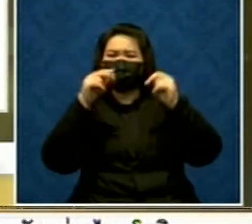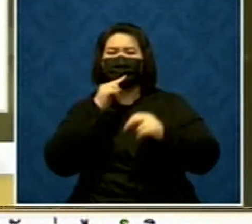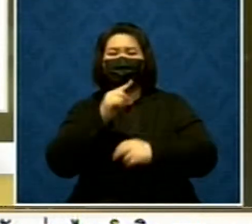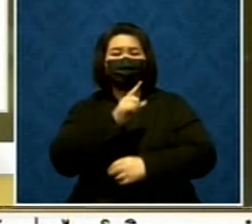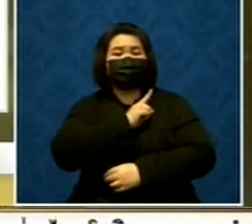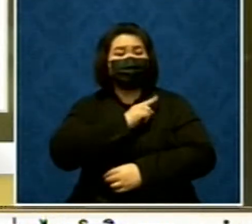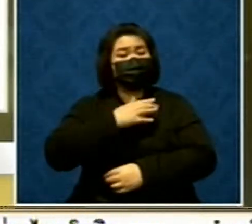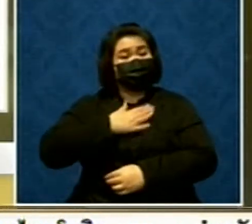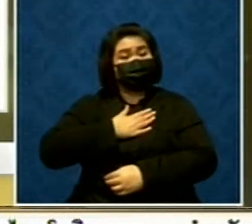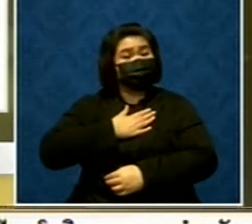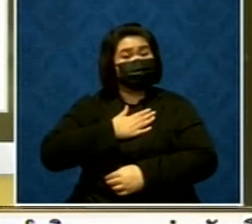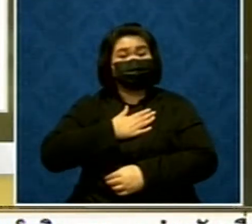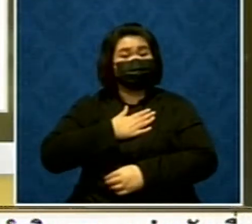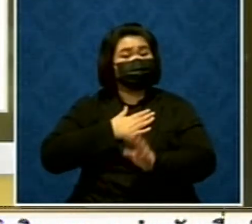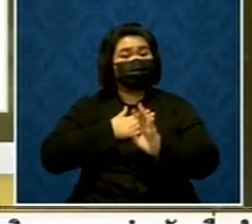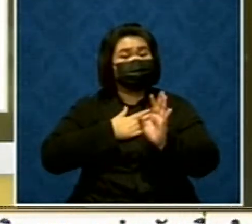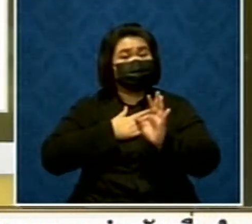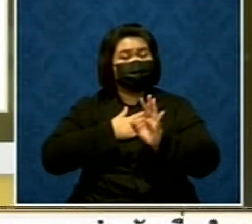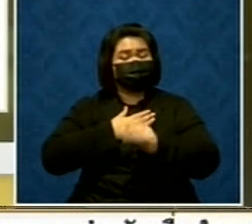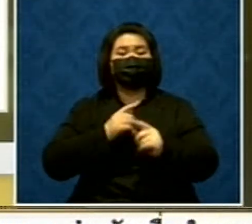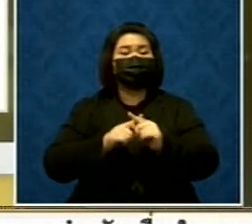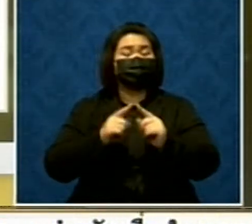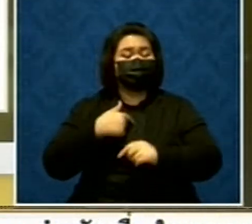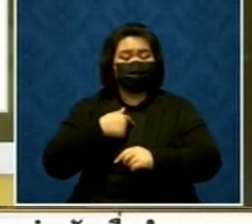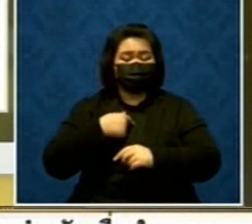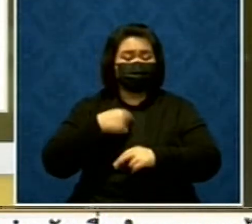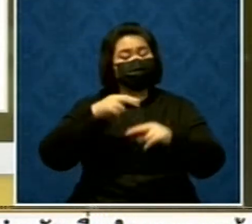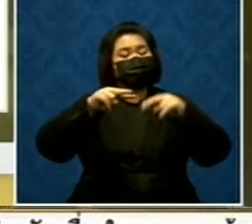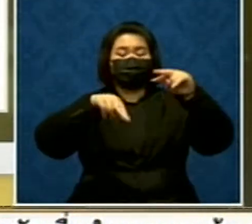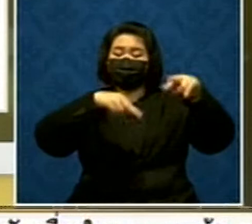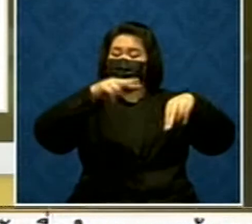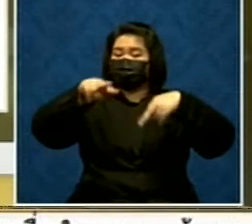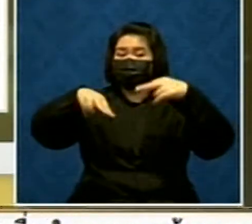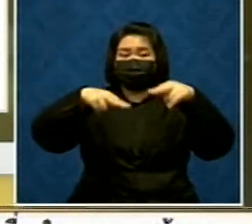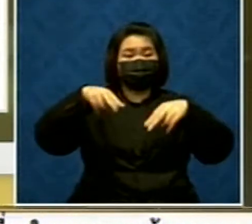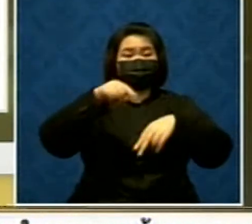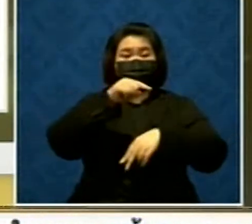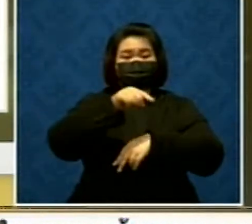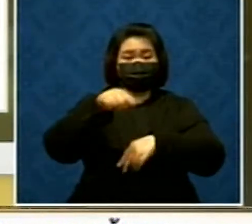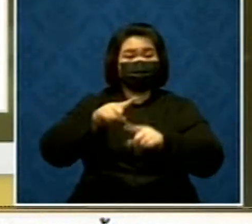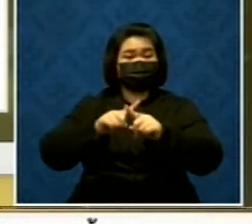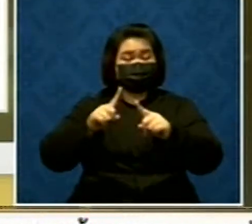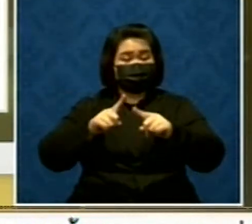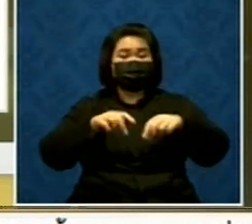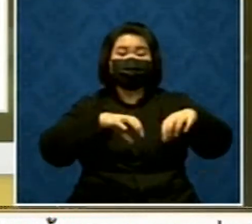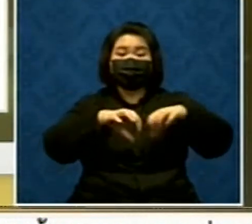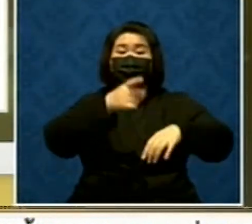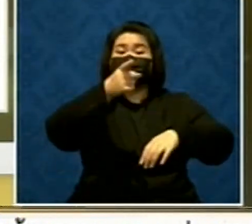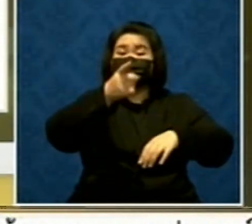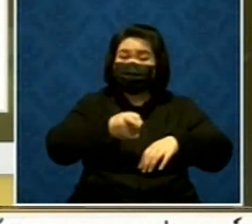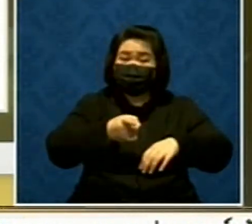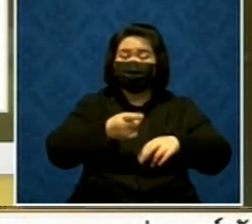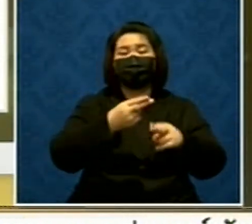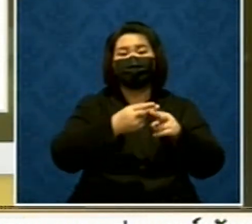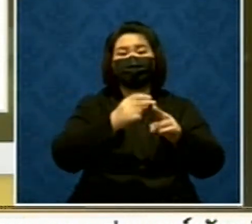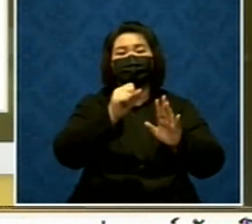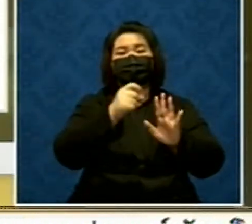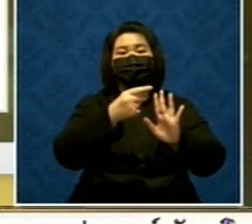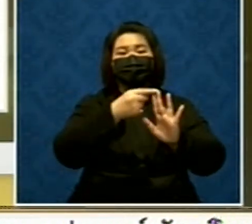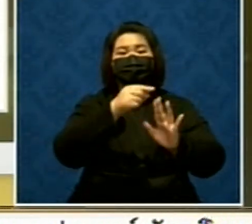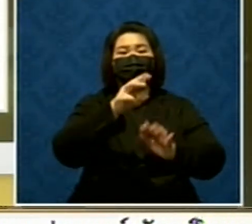าที่ผมหน้าที่ผมก็แค่กำกับดูแลคนที่บริหารจัดการก็คือพลตำรวจเอกสุวัฒ